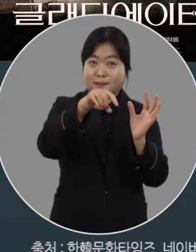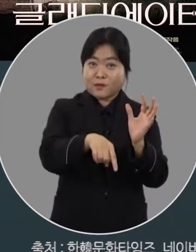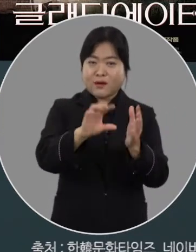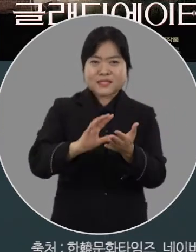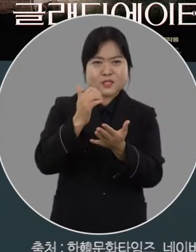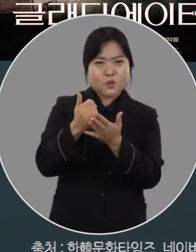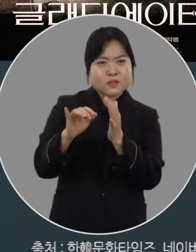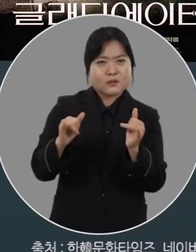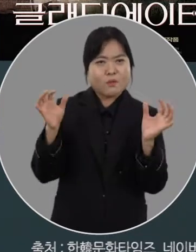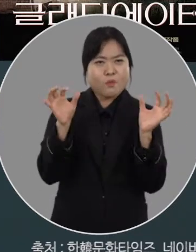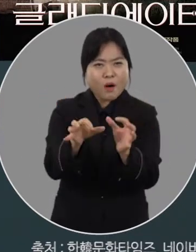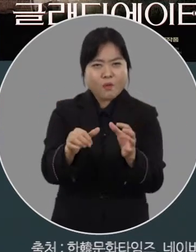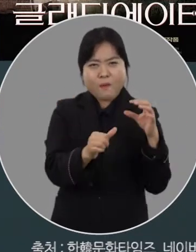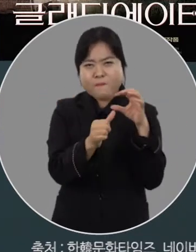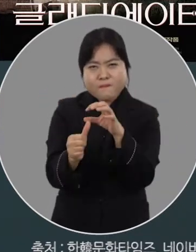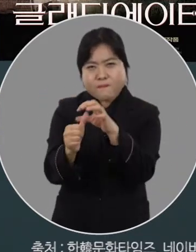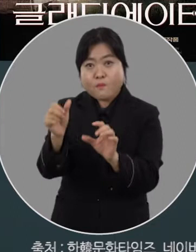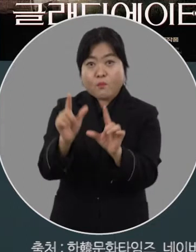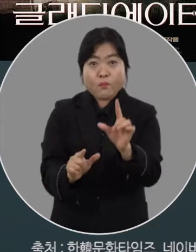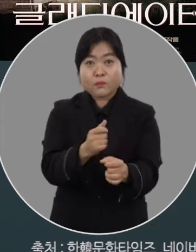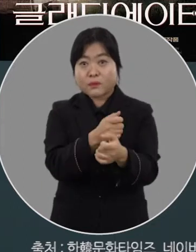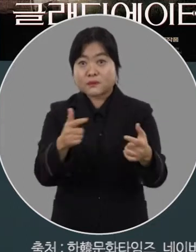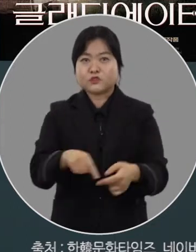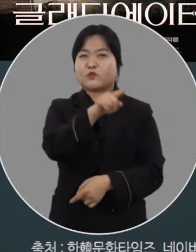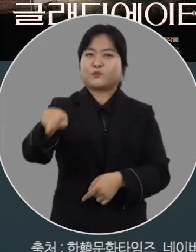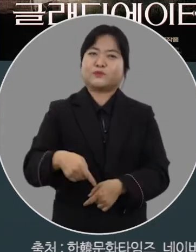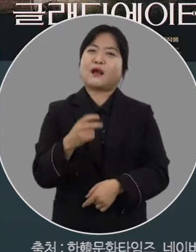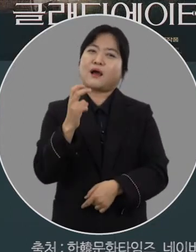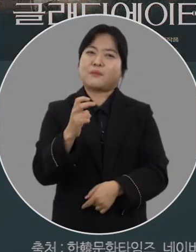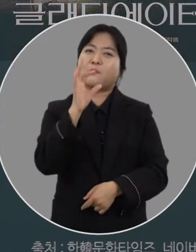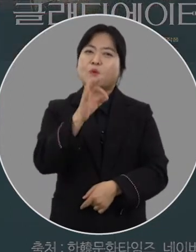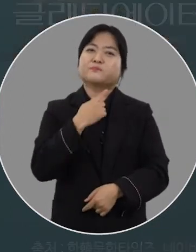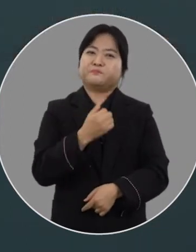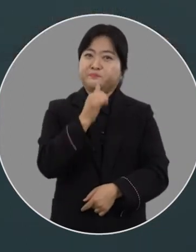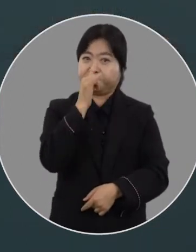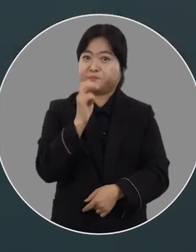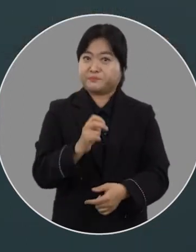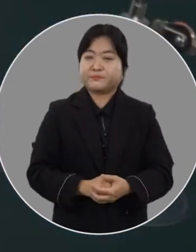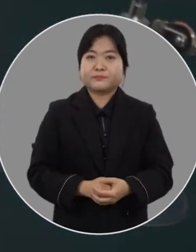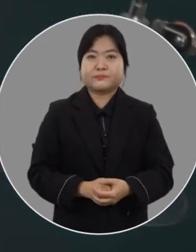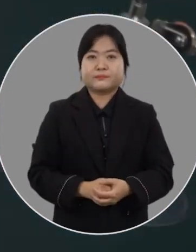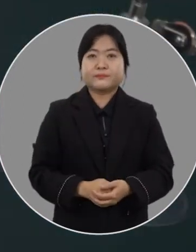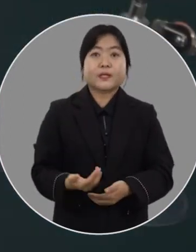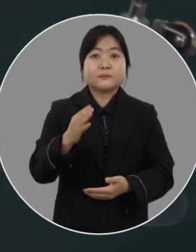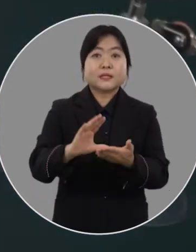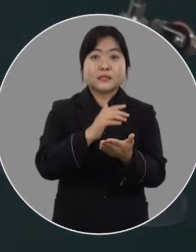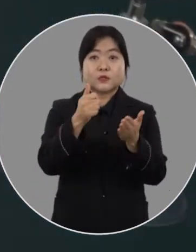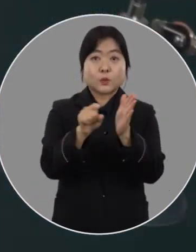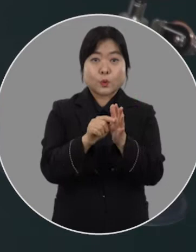경기장에서 그리스도교인들을 모아놓고 박해하는 모습과 같은 것을 여러분들은 아마도 보신 적이 있을 것입니다.